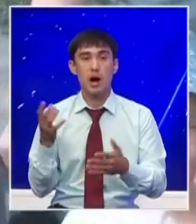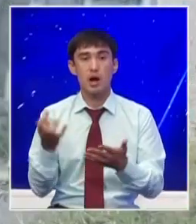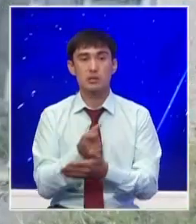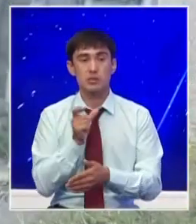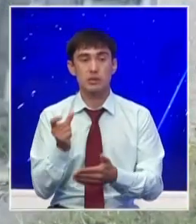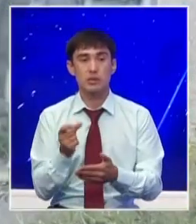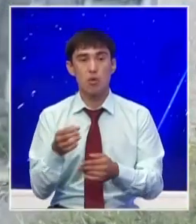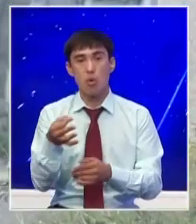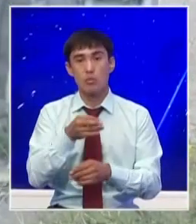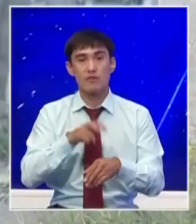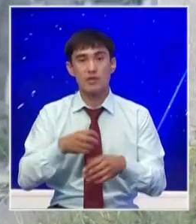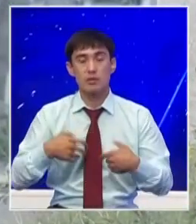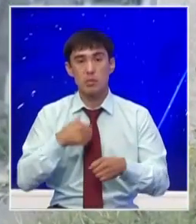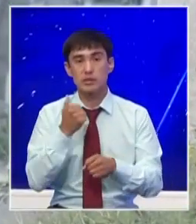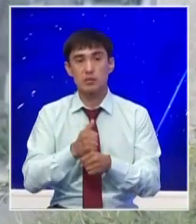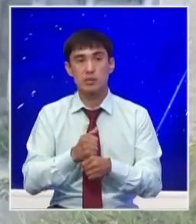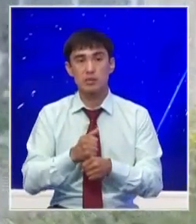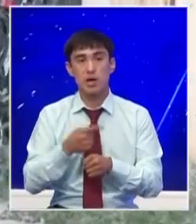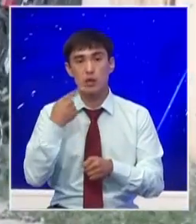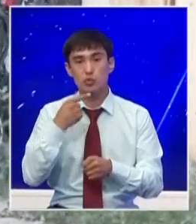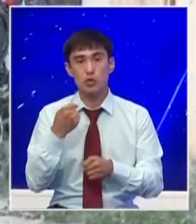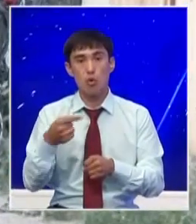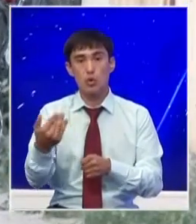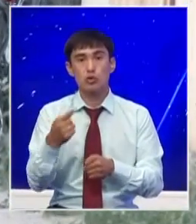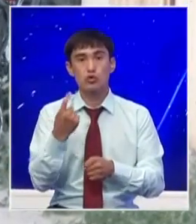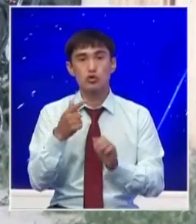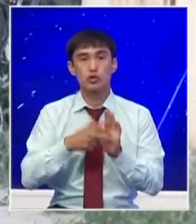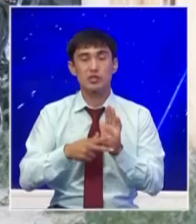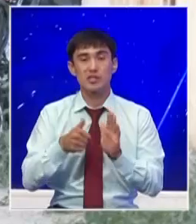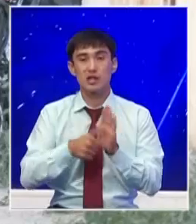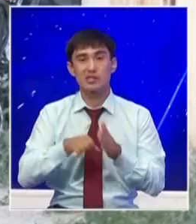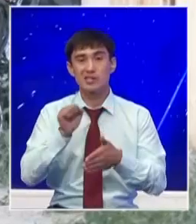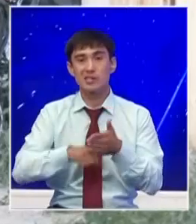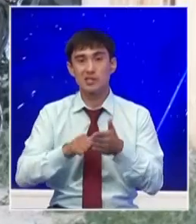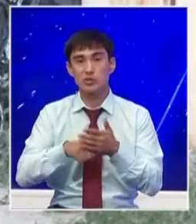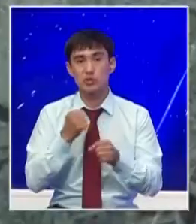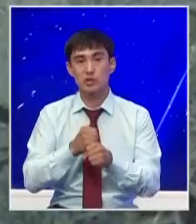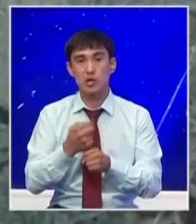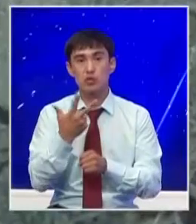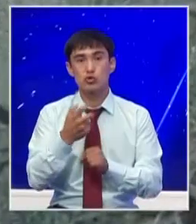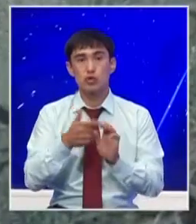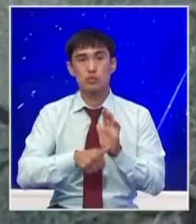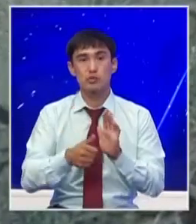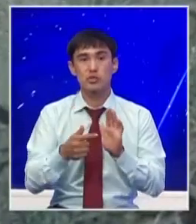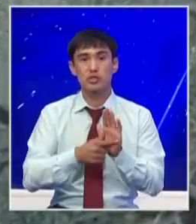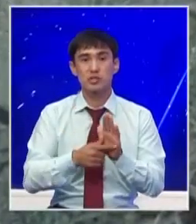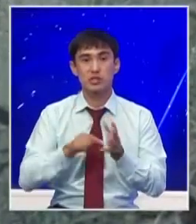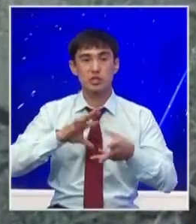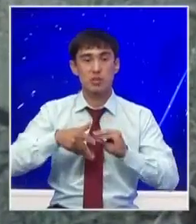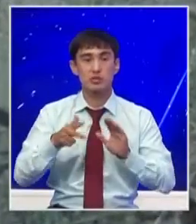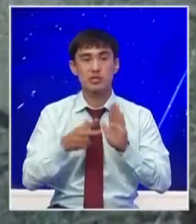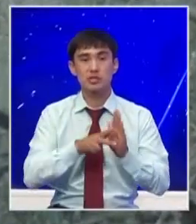анықталды. Облыстық ветеринария басқармасы өкілінің айтуынша олардың 186-сына ескерту жасалған, ал 367-сіне жалпы